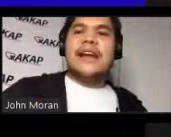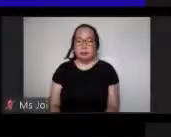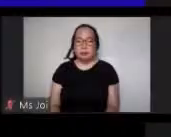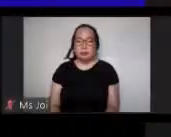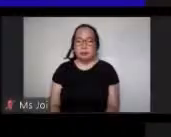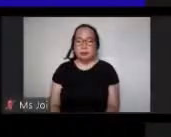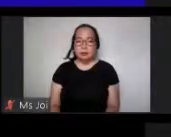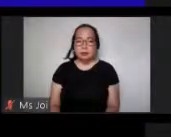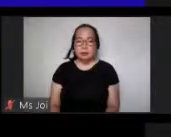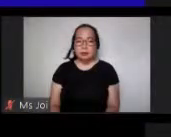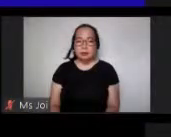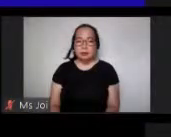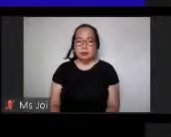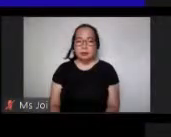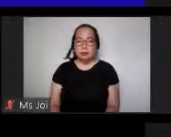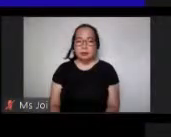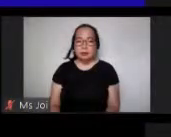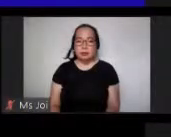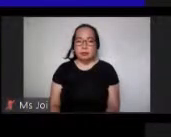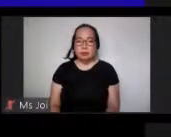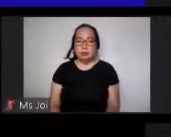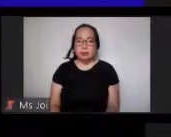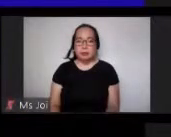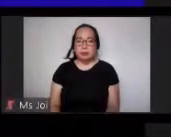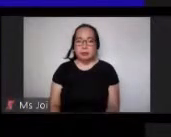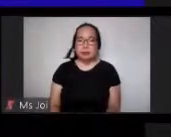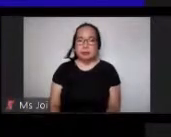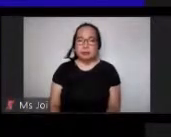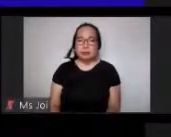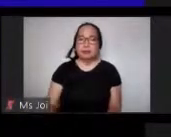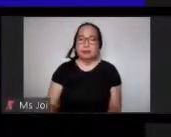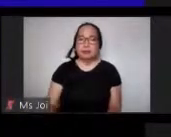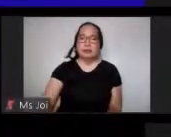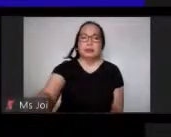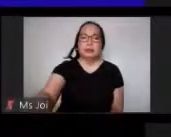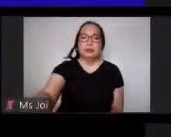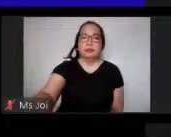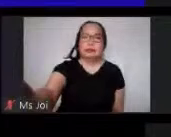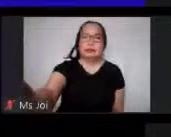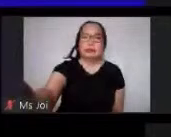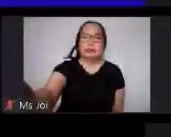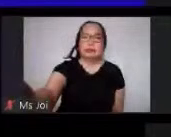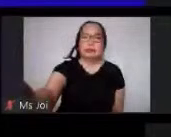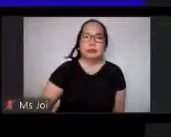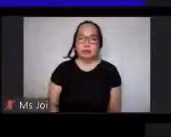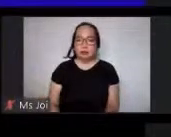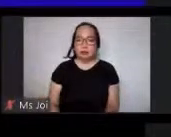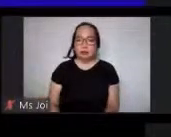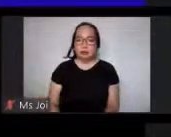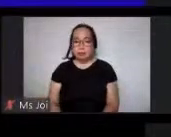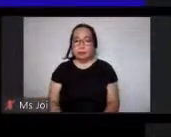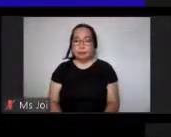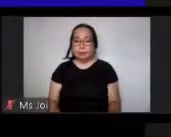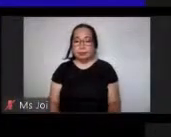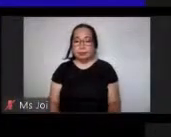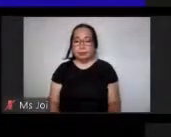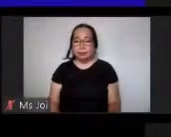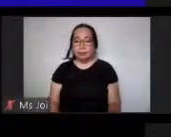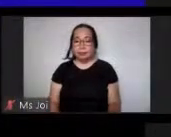kung mechanics, ayan po, so magkakaroon po tayo ng mga questions. We'll have